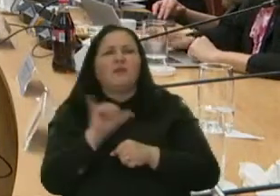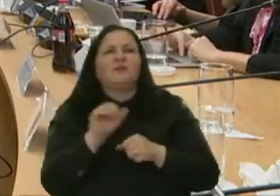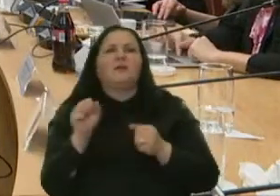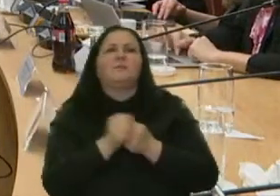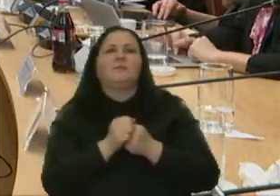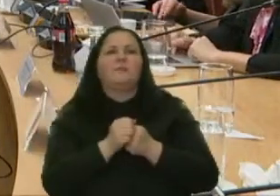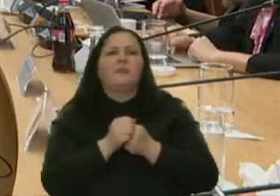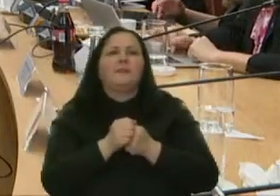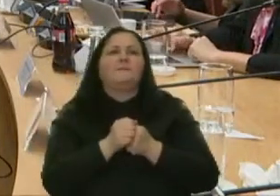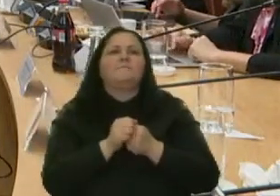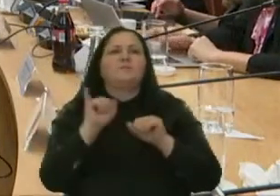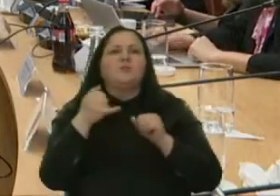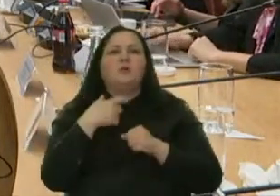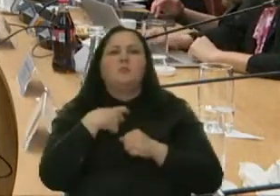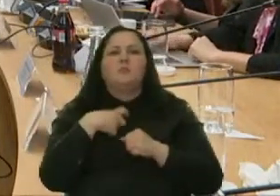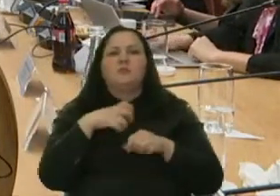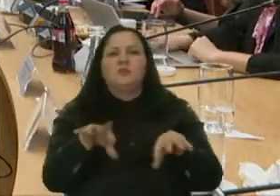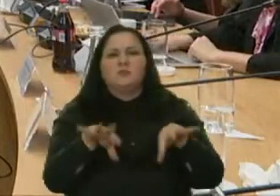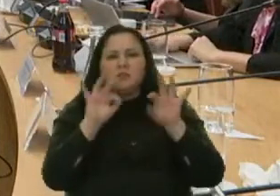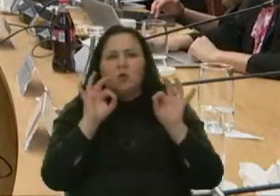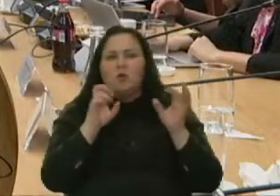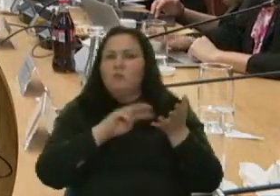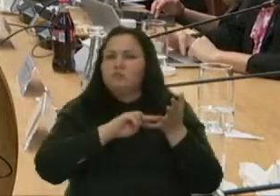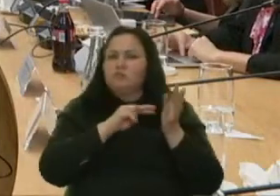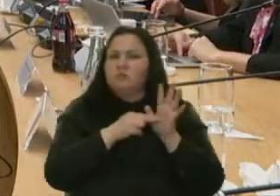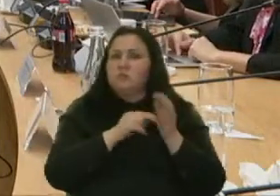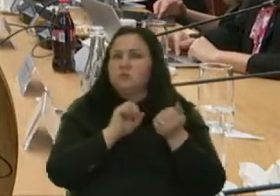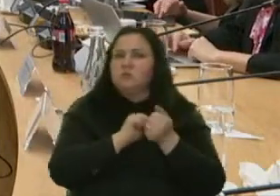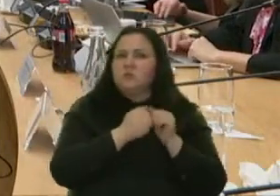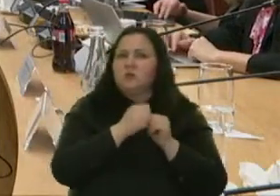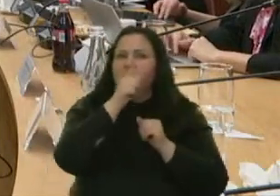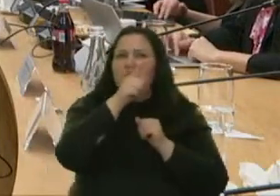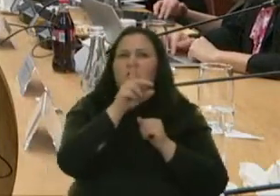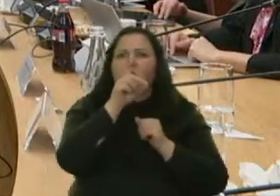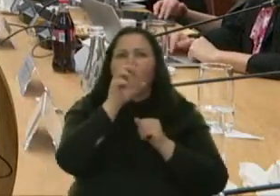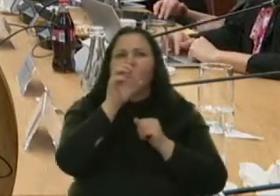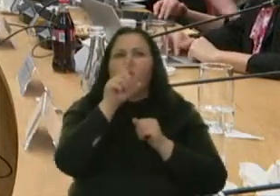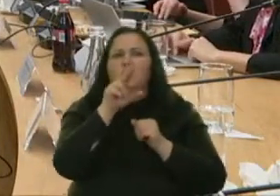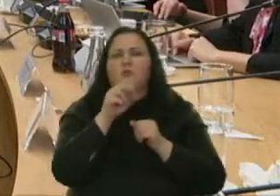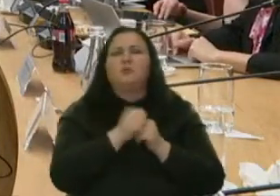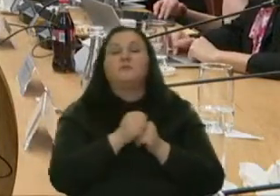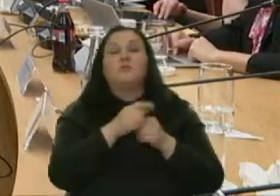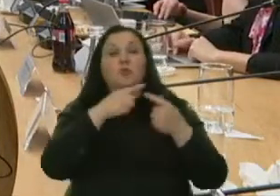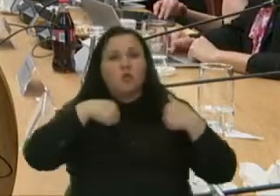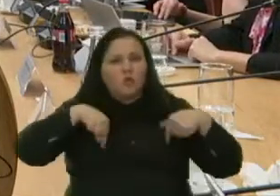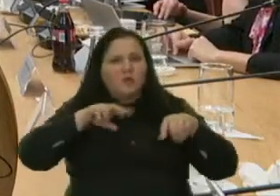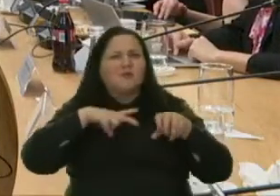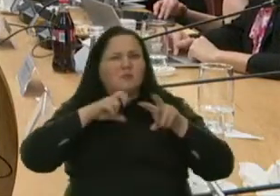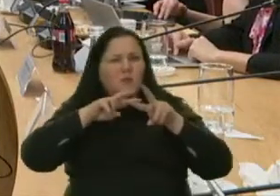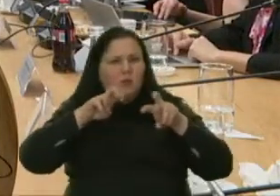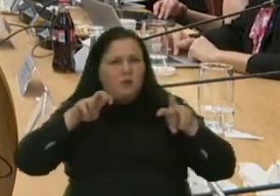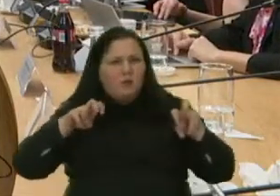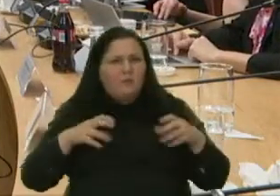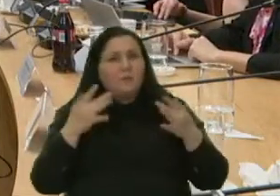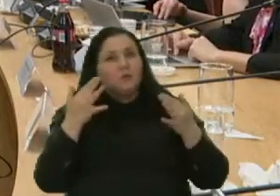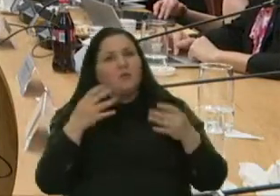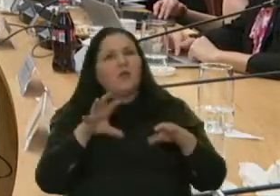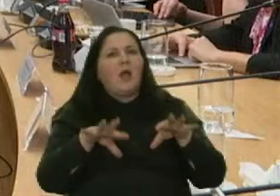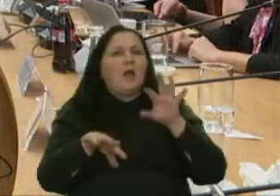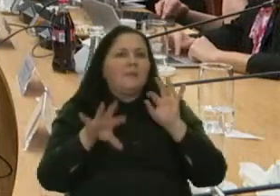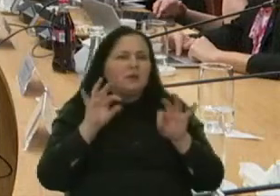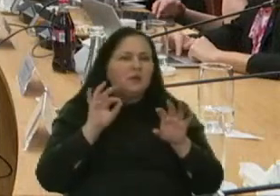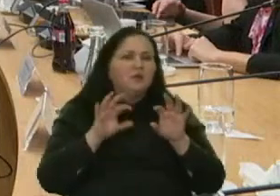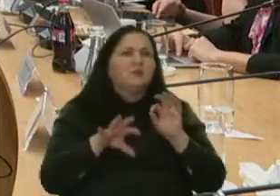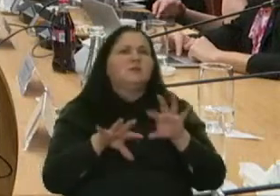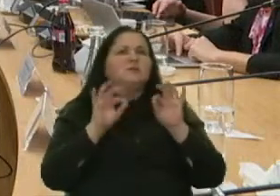și am putea să găsim o soluție acolo sau un Polus dacă e apr consilie suntem în analiză pentru unele deja am găsit soluții pentru